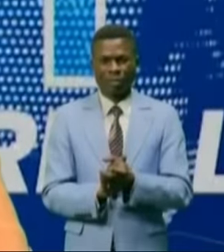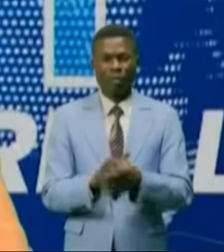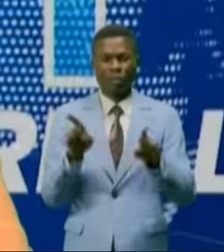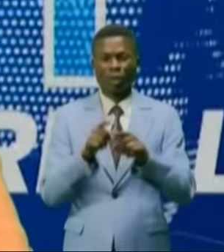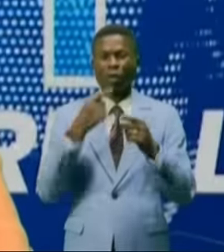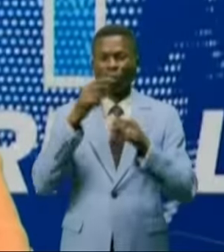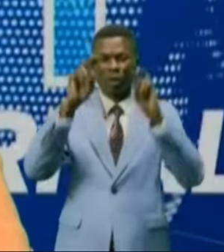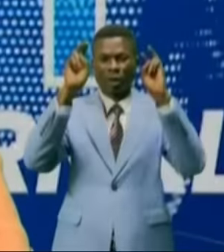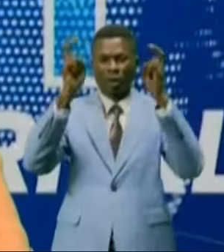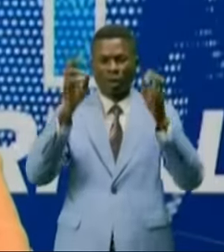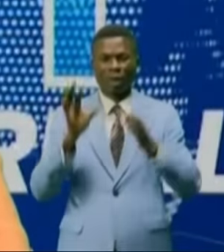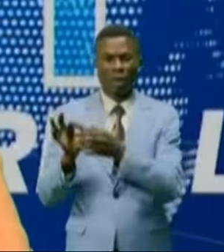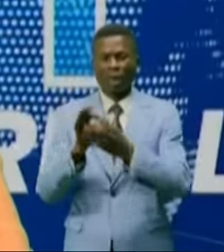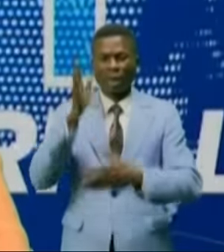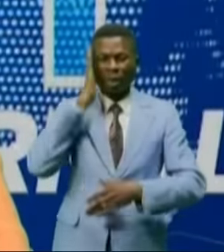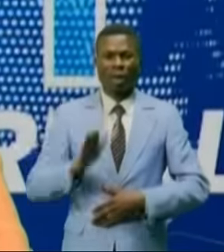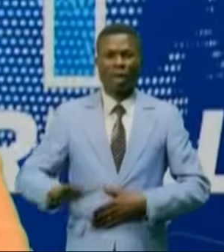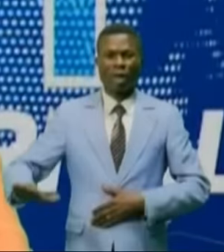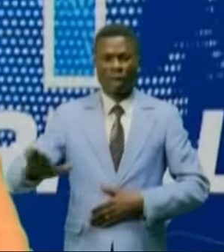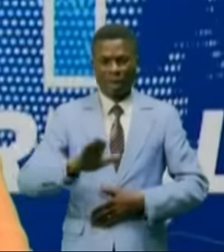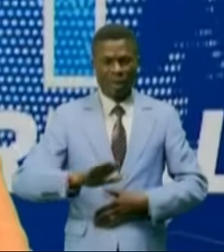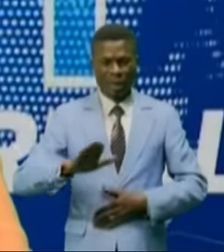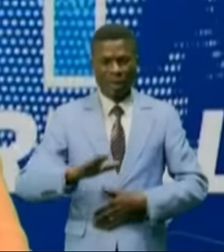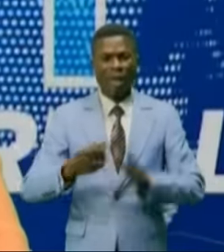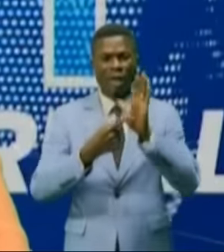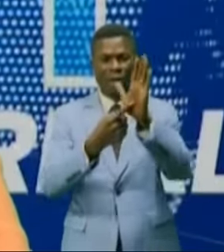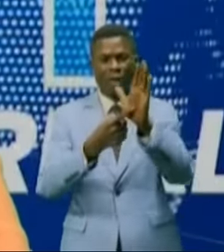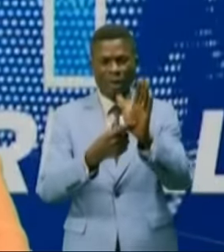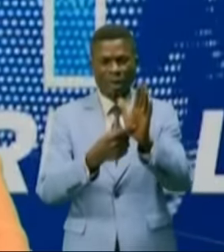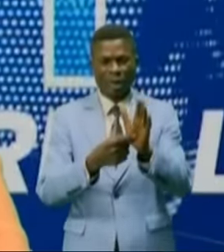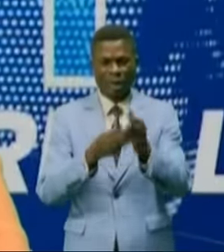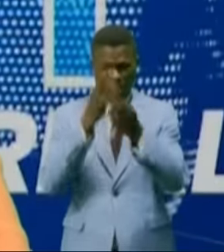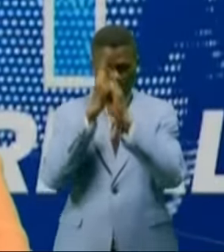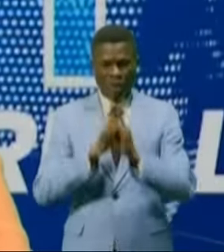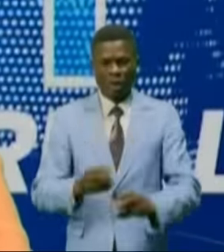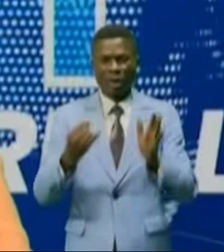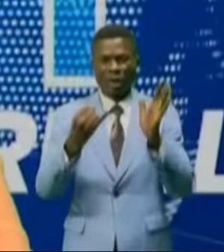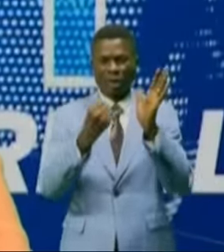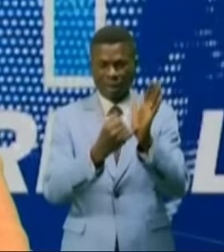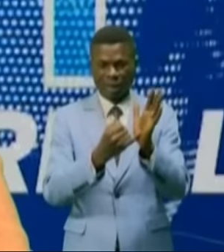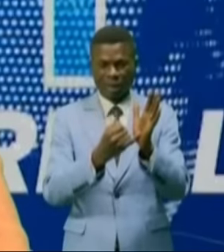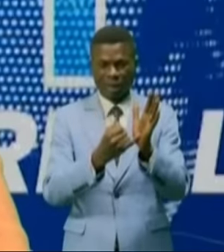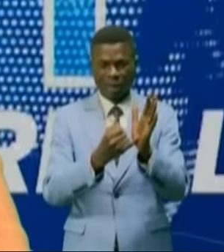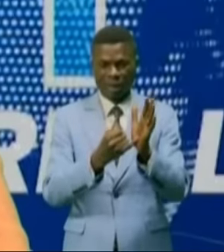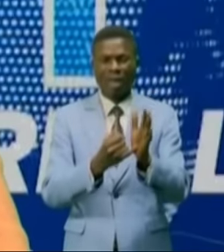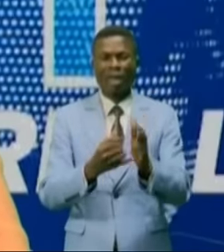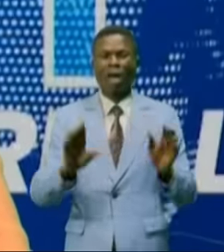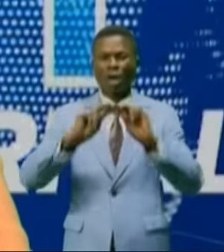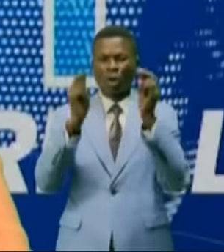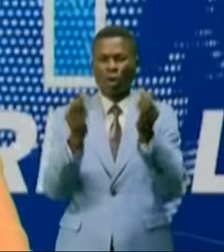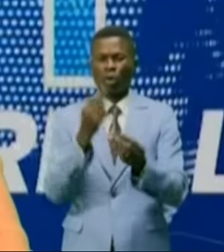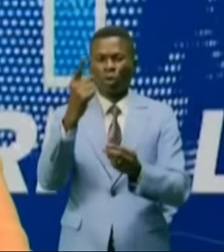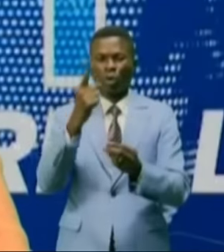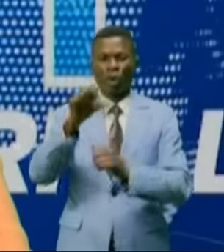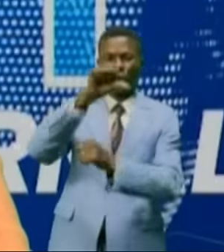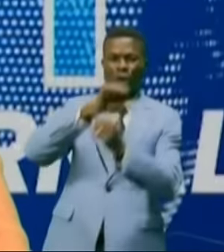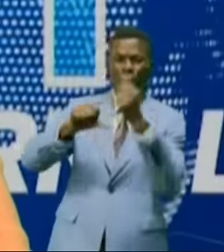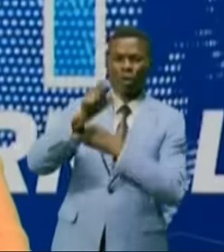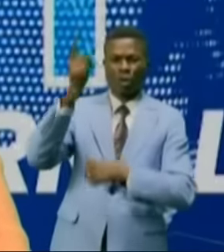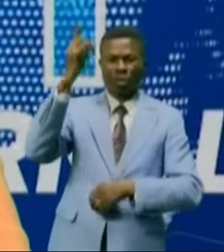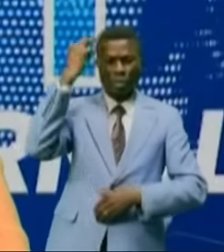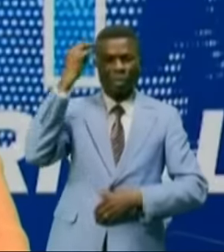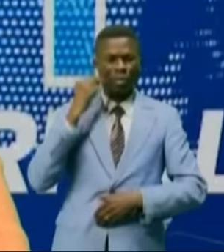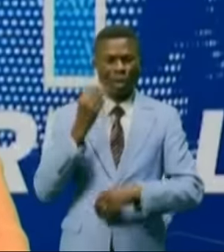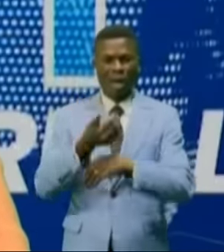l'ai dit dans les titres, l'Union sacrée de la nation affiche son unité ce samedi. Elle a fait bloc autour de la première ministre avant